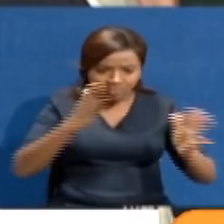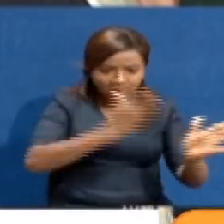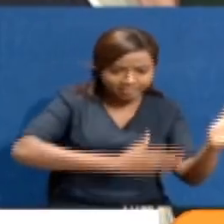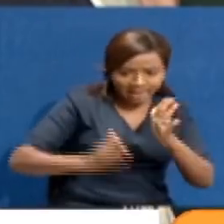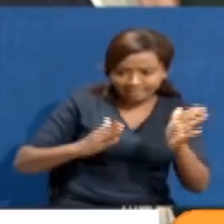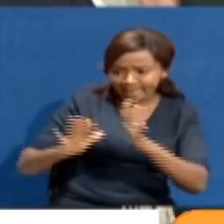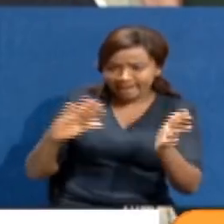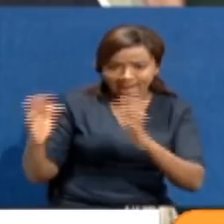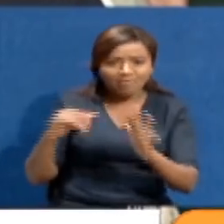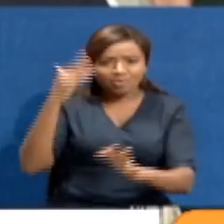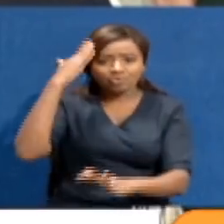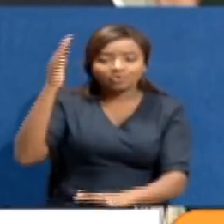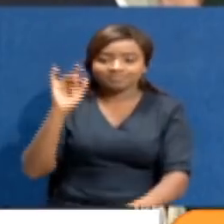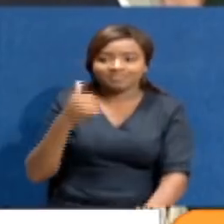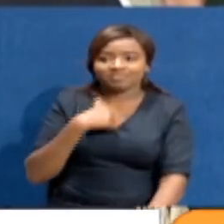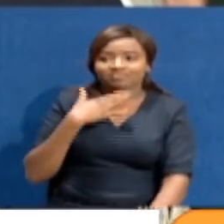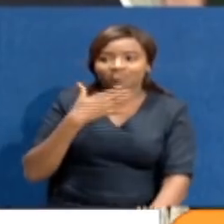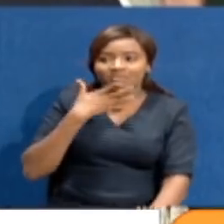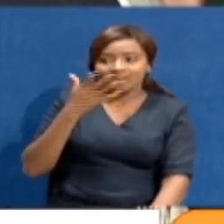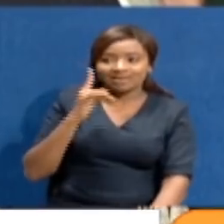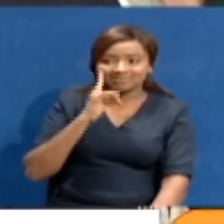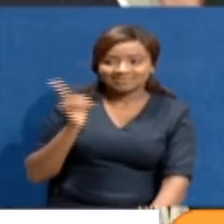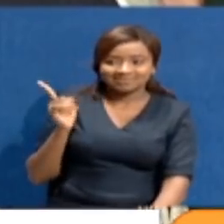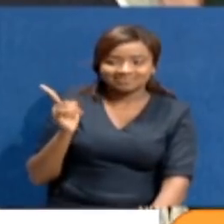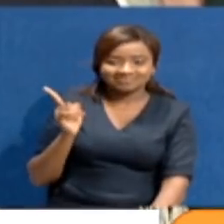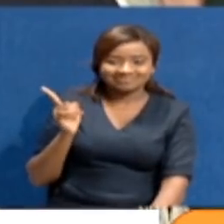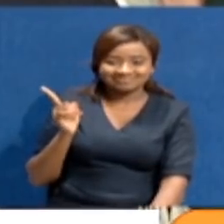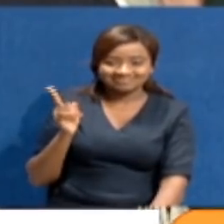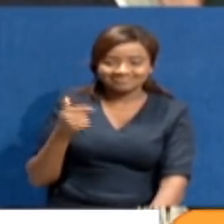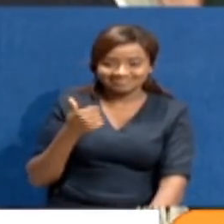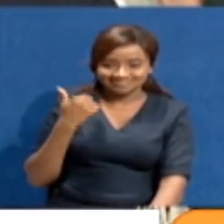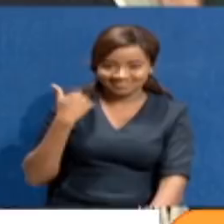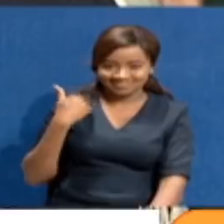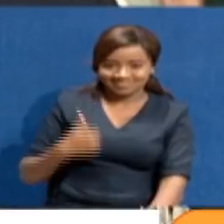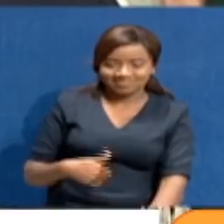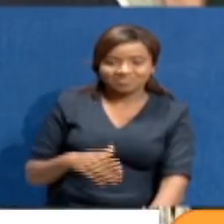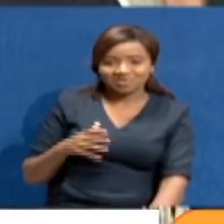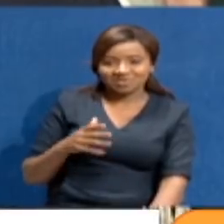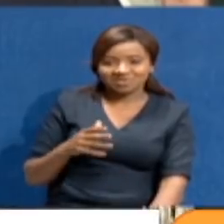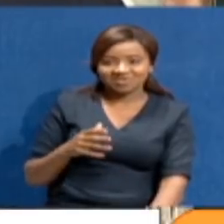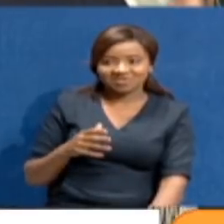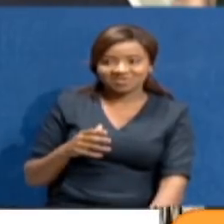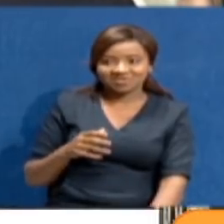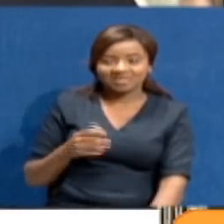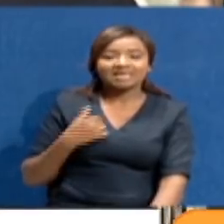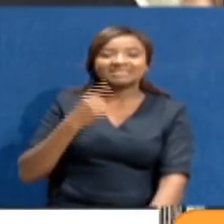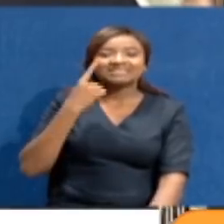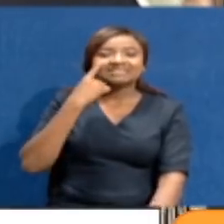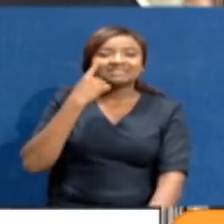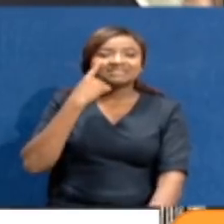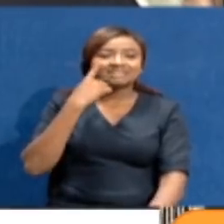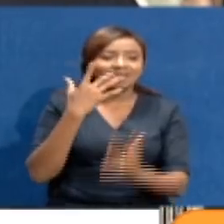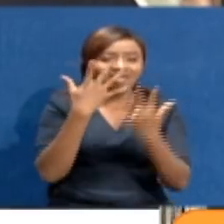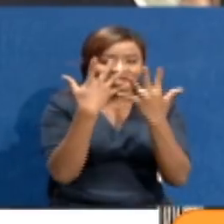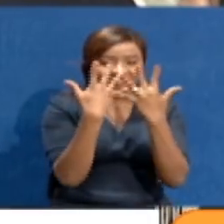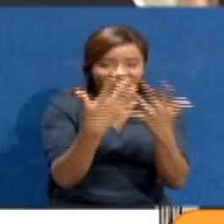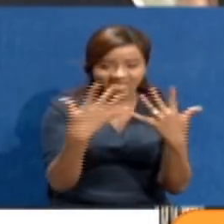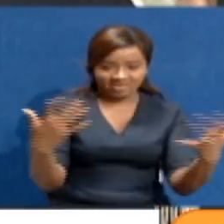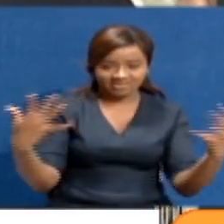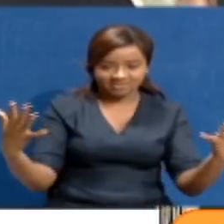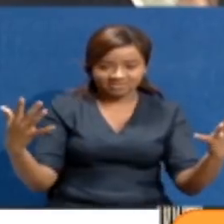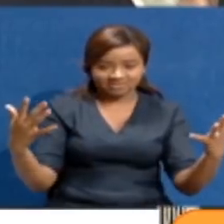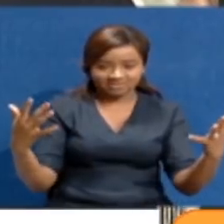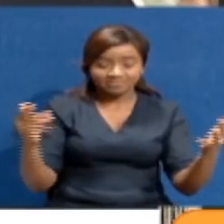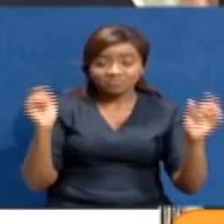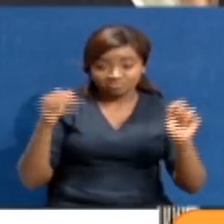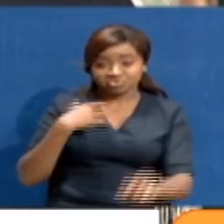urahisi? Kujibu swali yako, mimi kuna venye naona images, naweza put images. Naweza